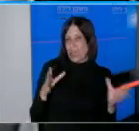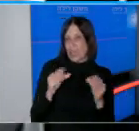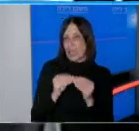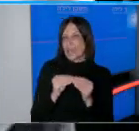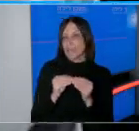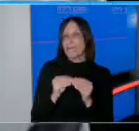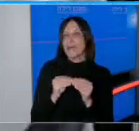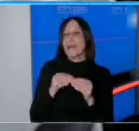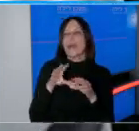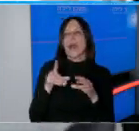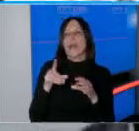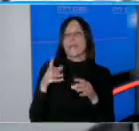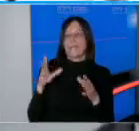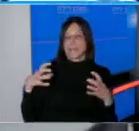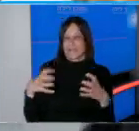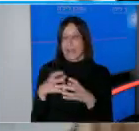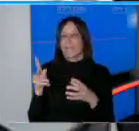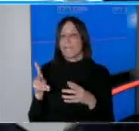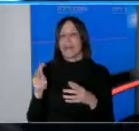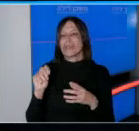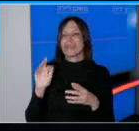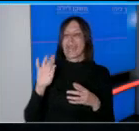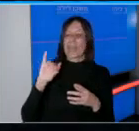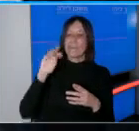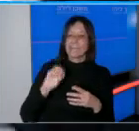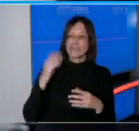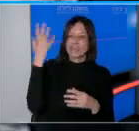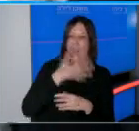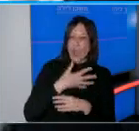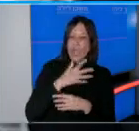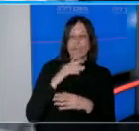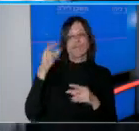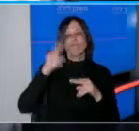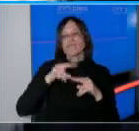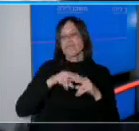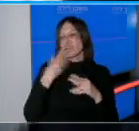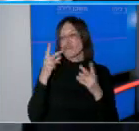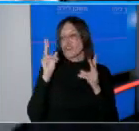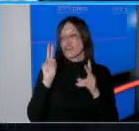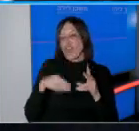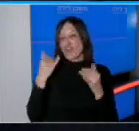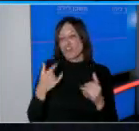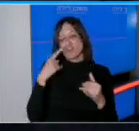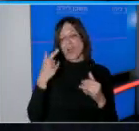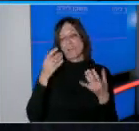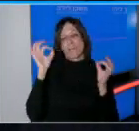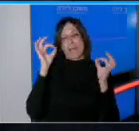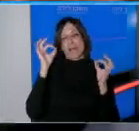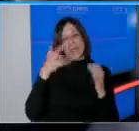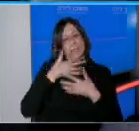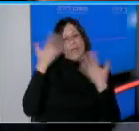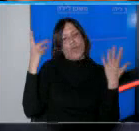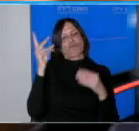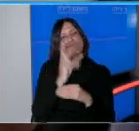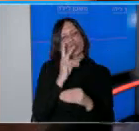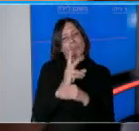הפנתרים השחורים. כל מה שיש אחר כך, בעיניי, כן, זו אליטה מאוד מאוד ברורה, שגם משמרת